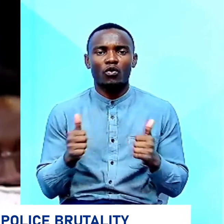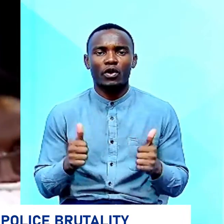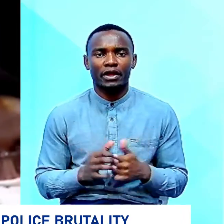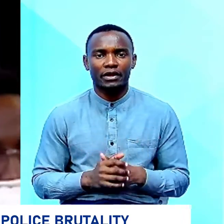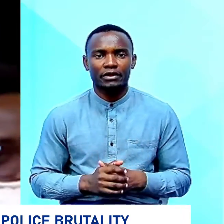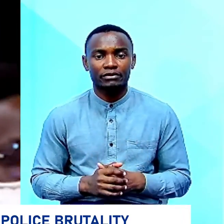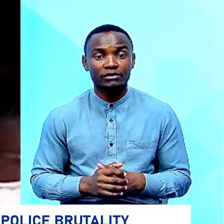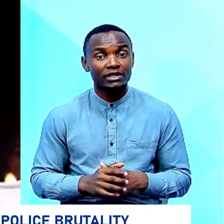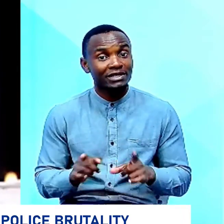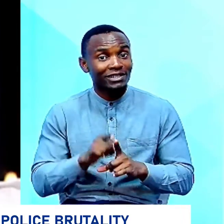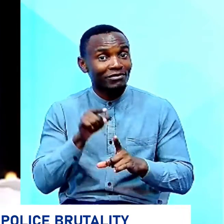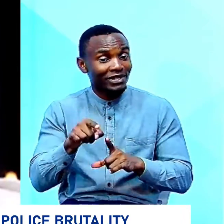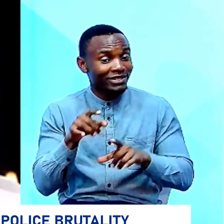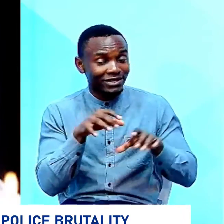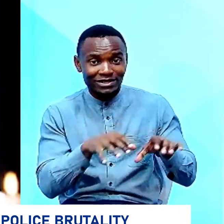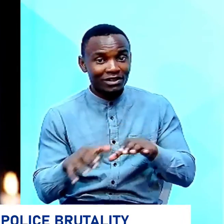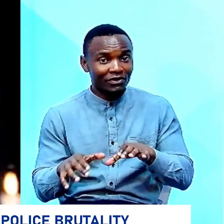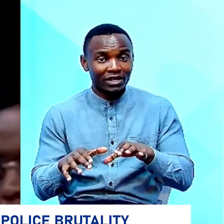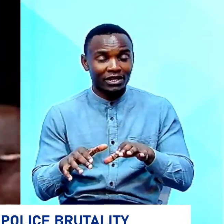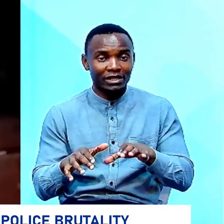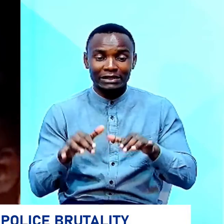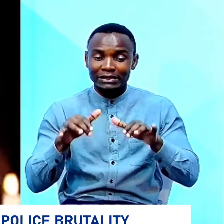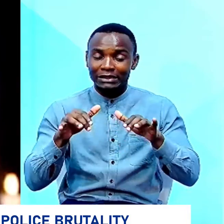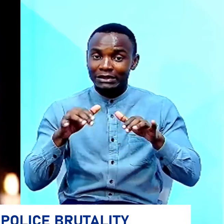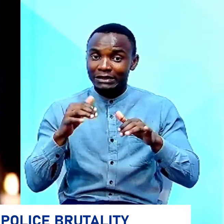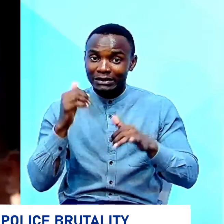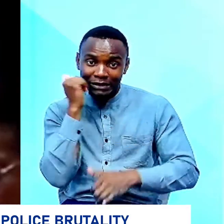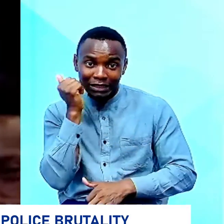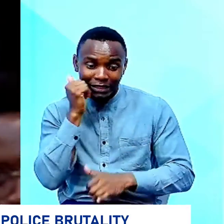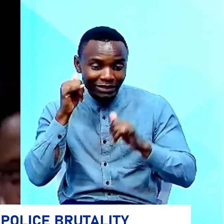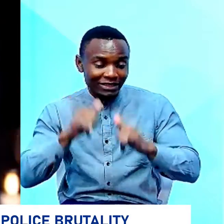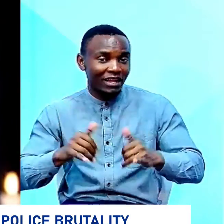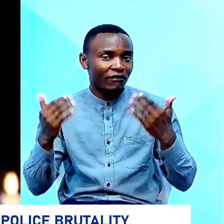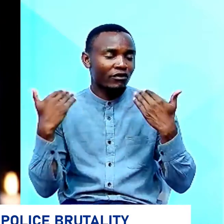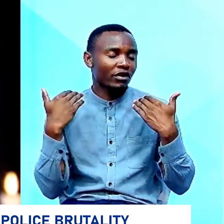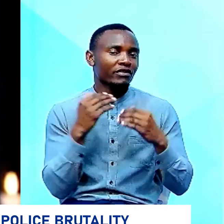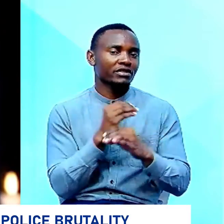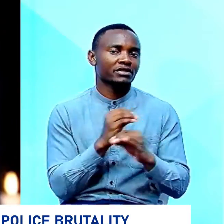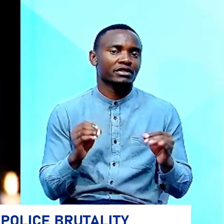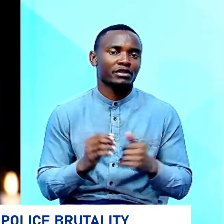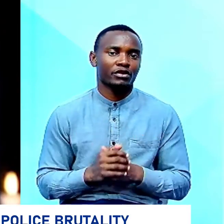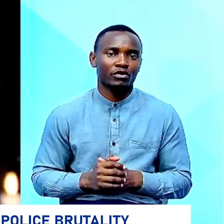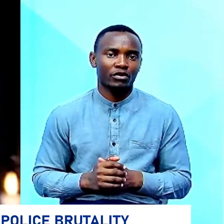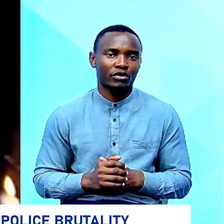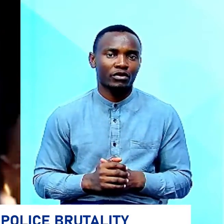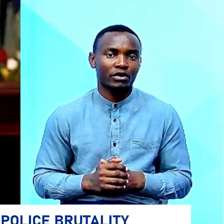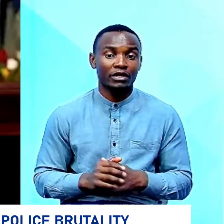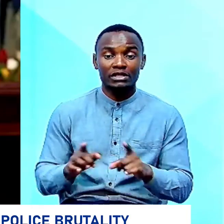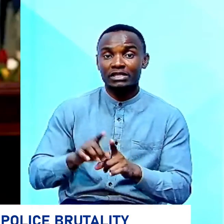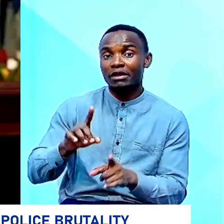ugonjwa itadumu, mtapona. Juu mimi hapa Kennedy nitakuwa pilot.